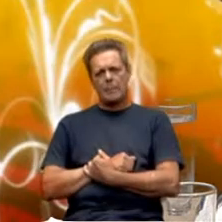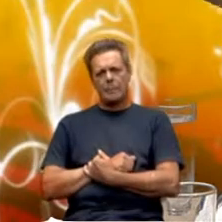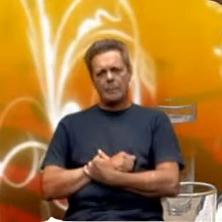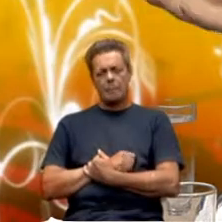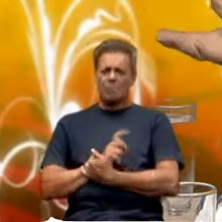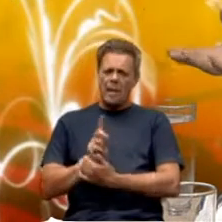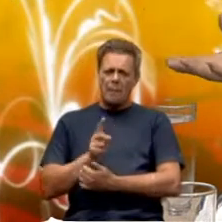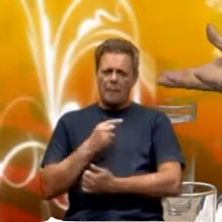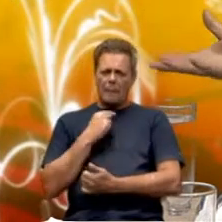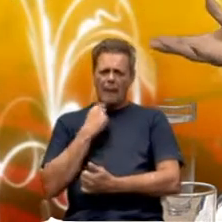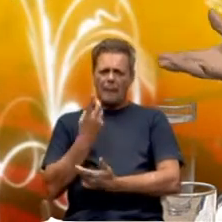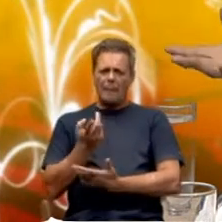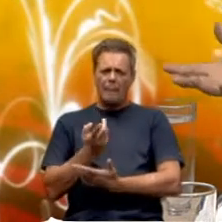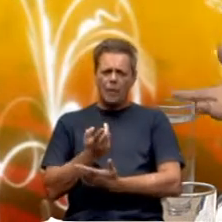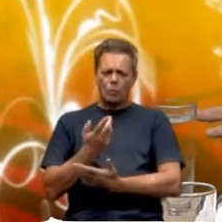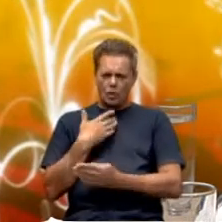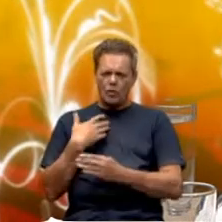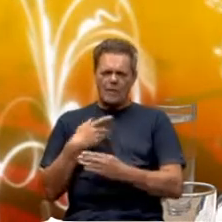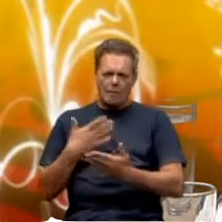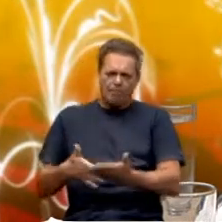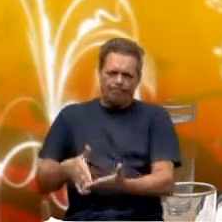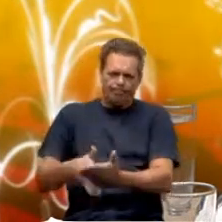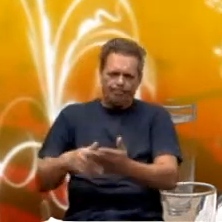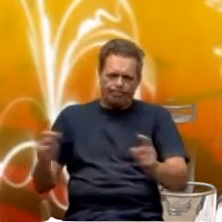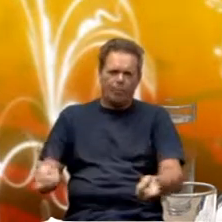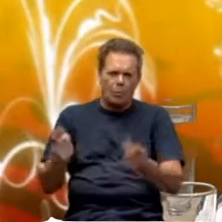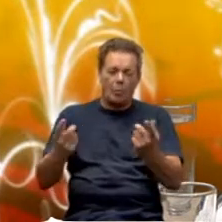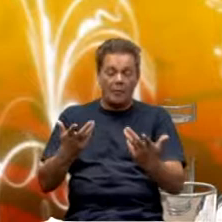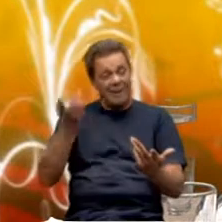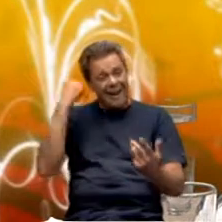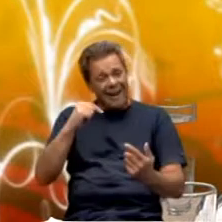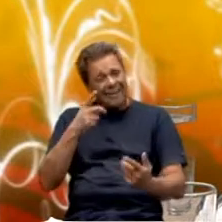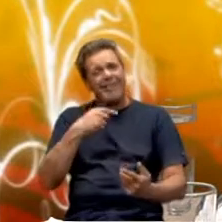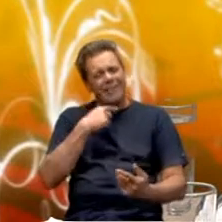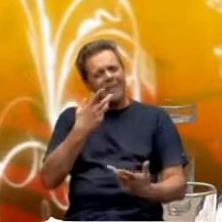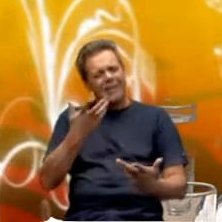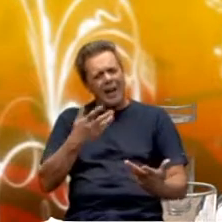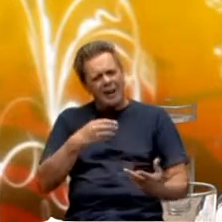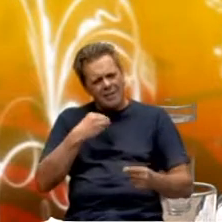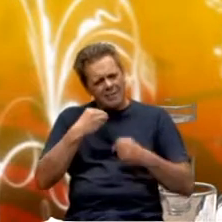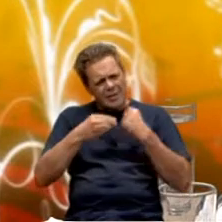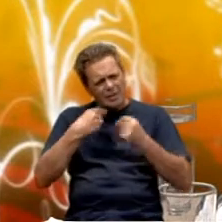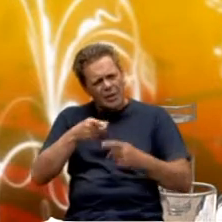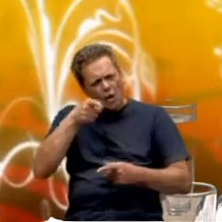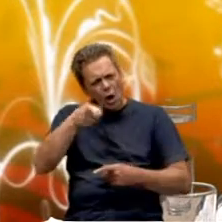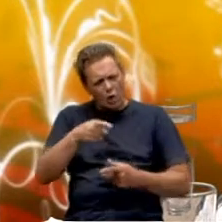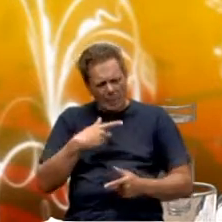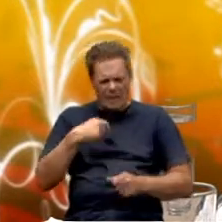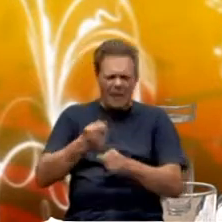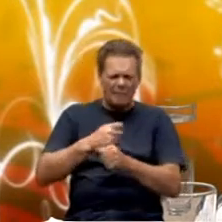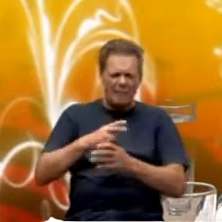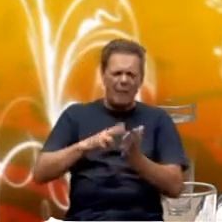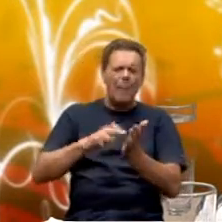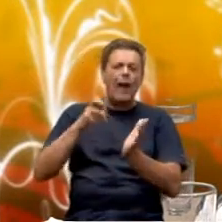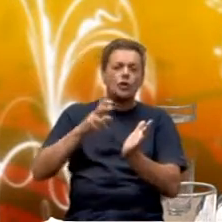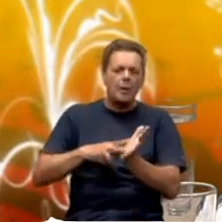neću reći to ružno reći promovira ili ne, da se zapravo zagovara, jel tako, na ispravan način i da se